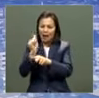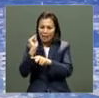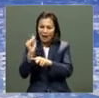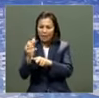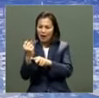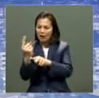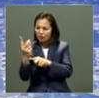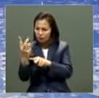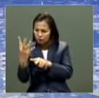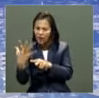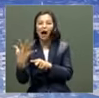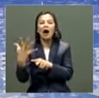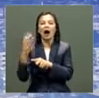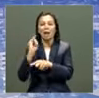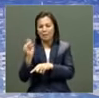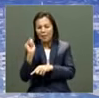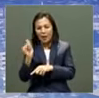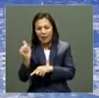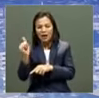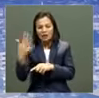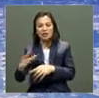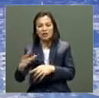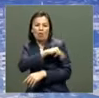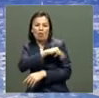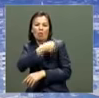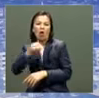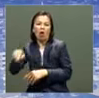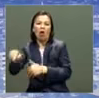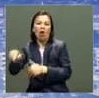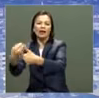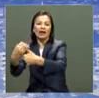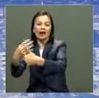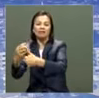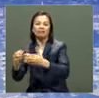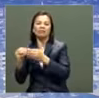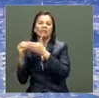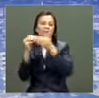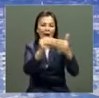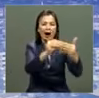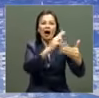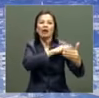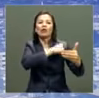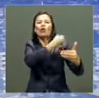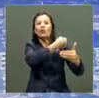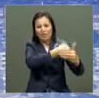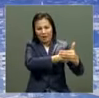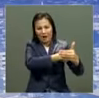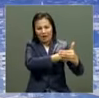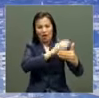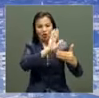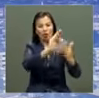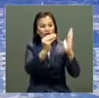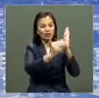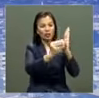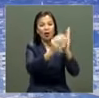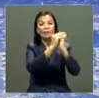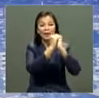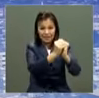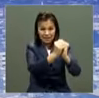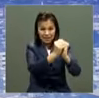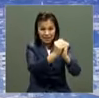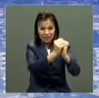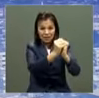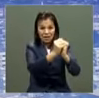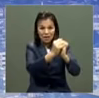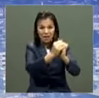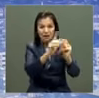ครับอาการก็ไม่ดีขึ้นแพทย์ก็แนะนำให้ไปตรวจที่โรงพยาบาลประจำจังหวัดนะครับที่ในจังหวัดปราจีนบุรี